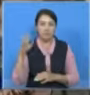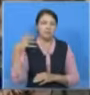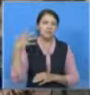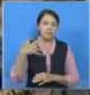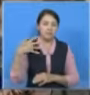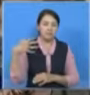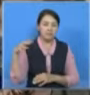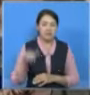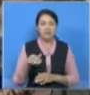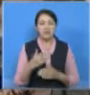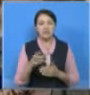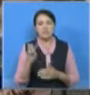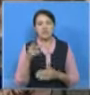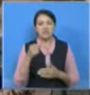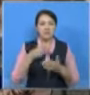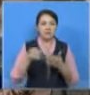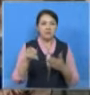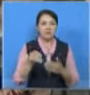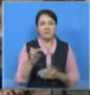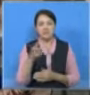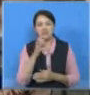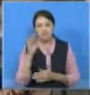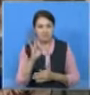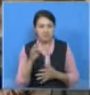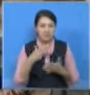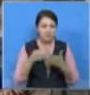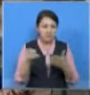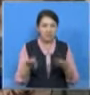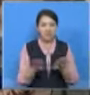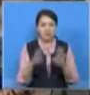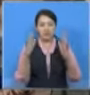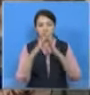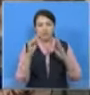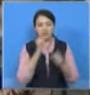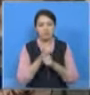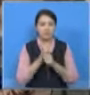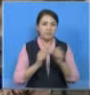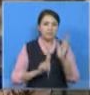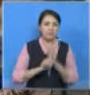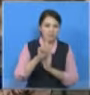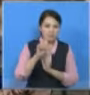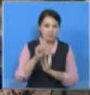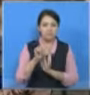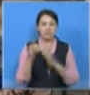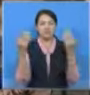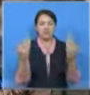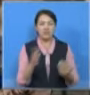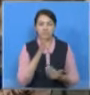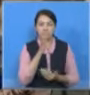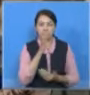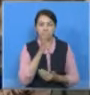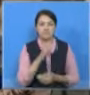Сол уақыттан өзіме печка алдым, миксер алдым. Сонымен мен үйімде жұмыс бастап кеттім. Қазіргі